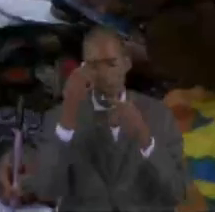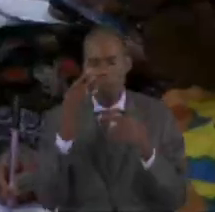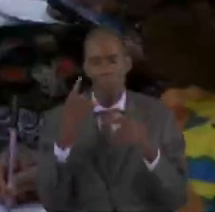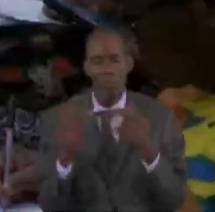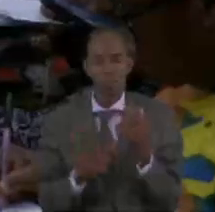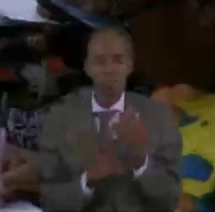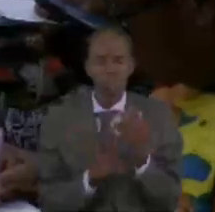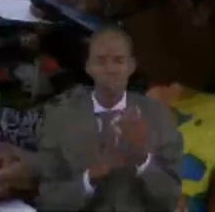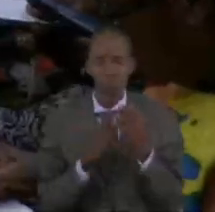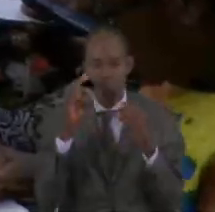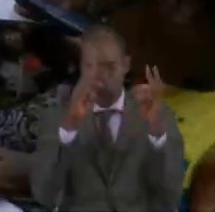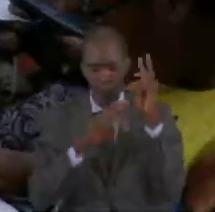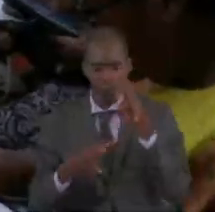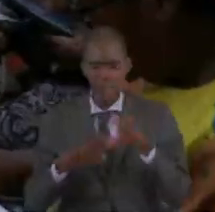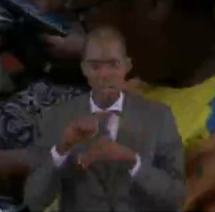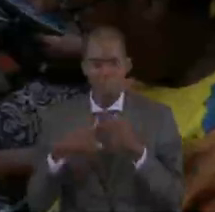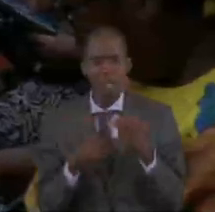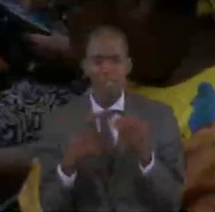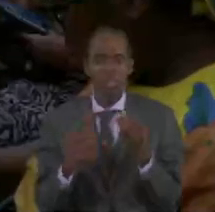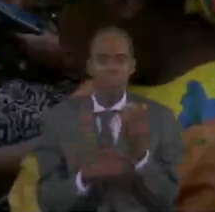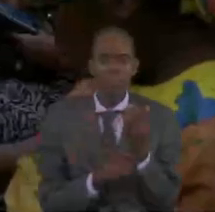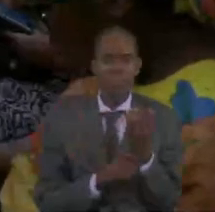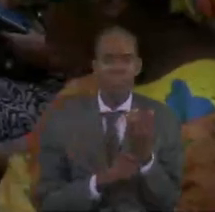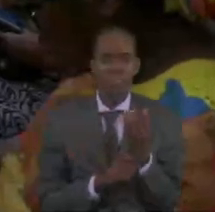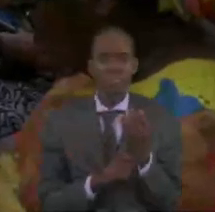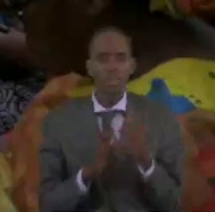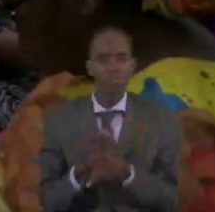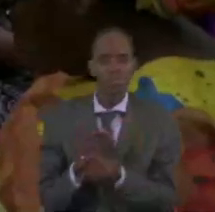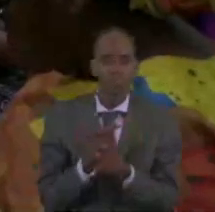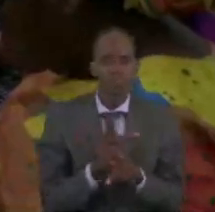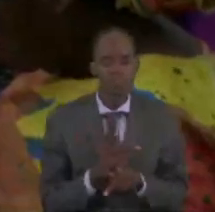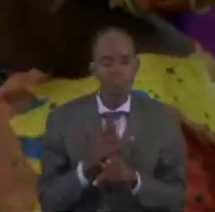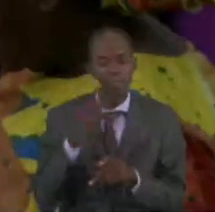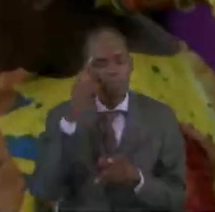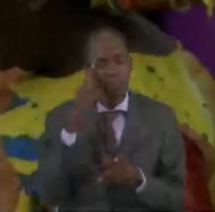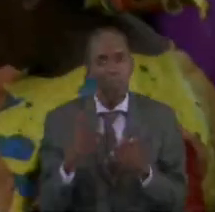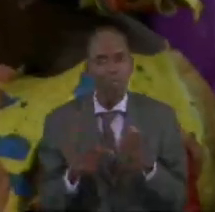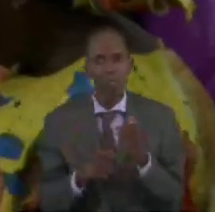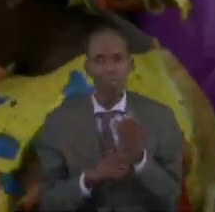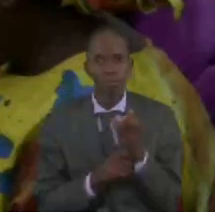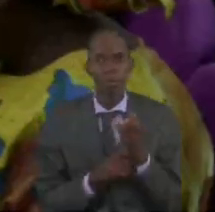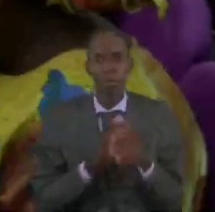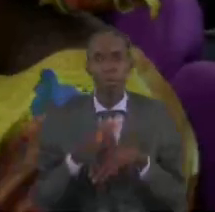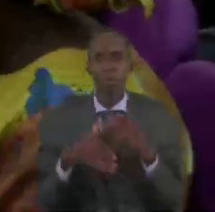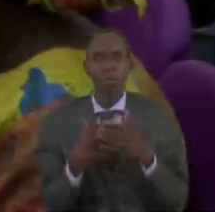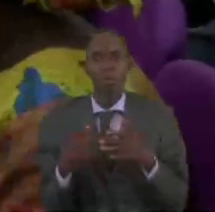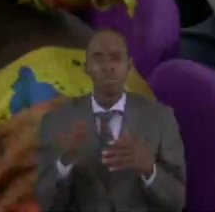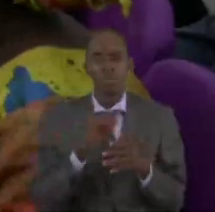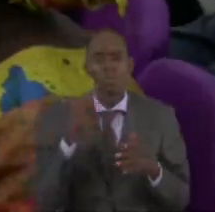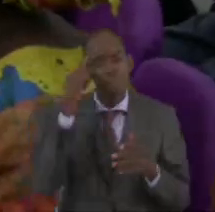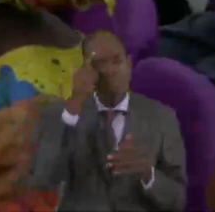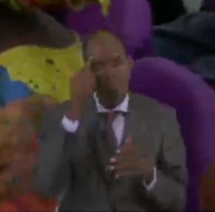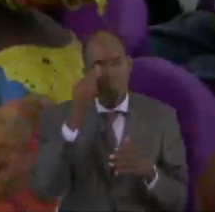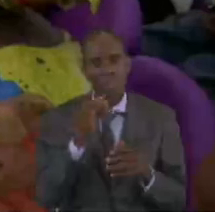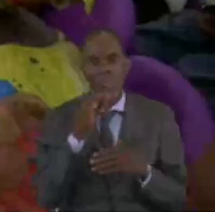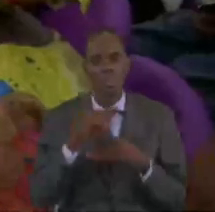chair, ils craignent la chair, ils flattent la chair, et tout ce qui fait leur pensée,